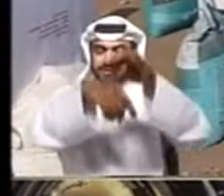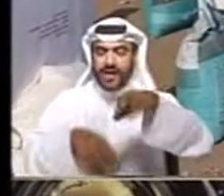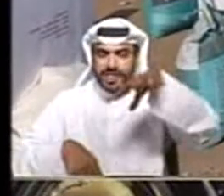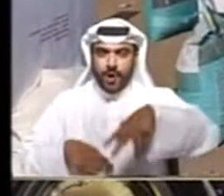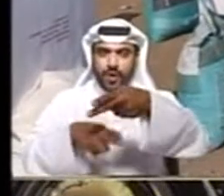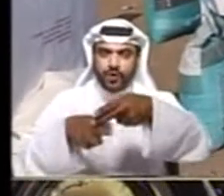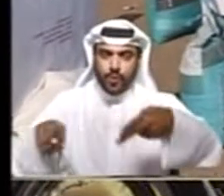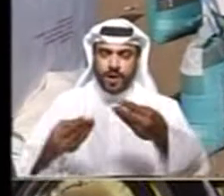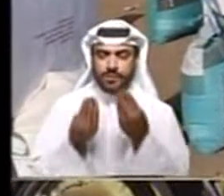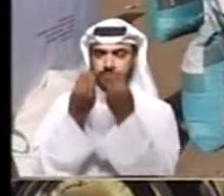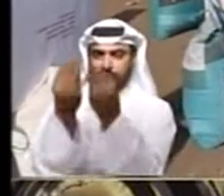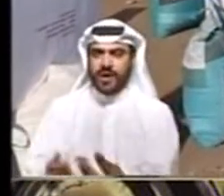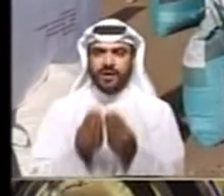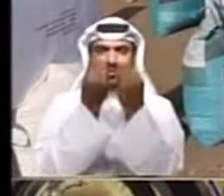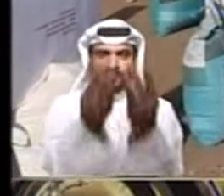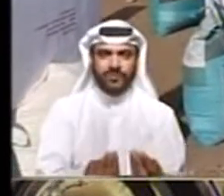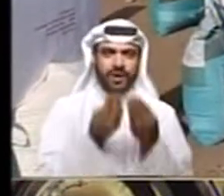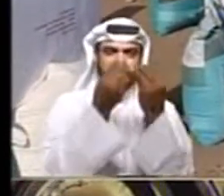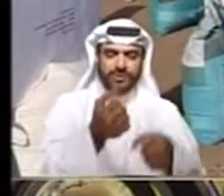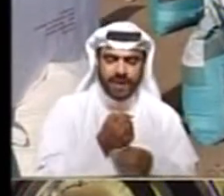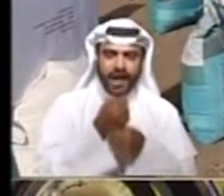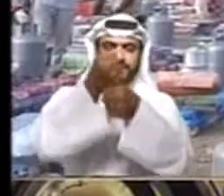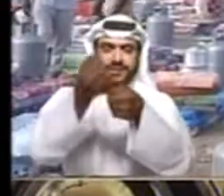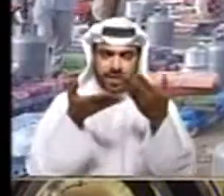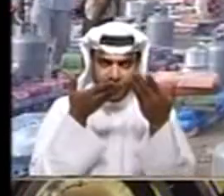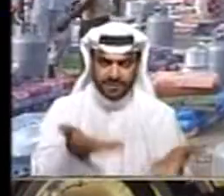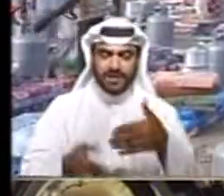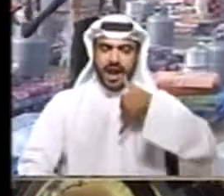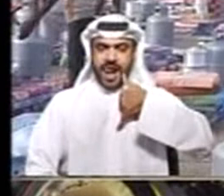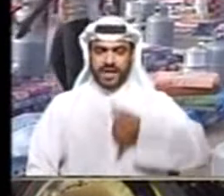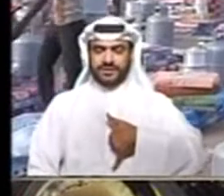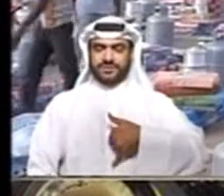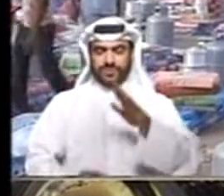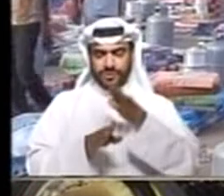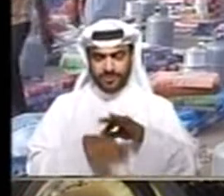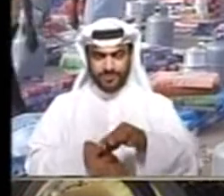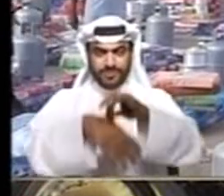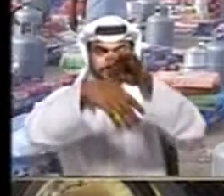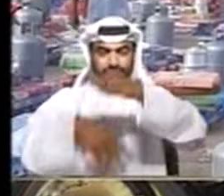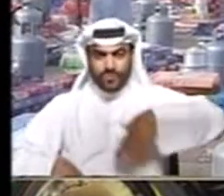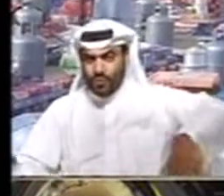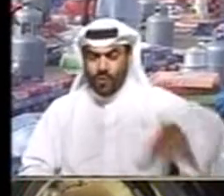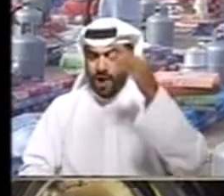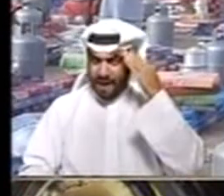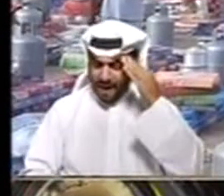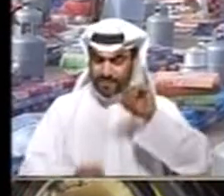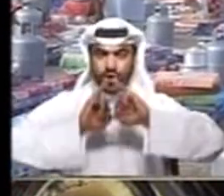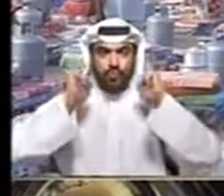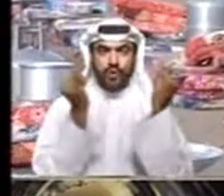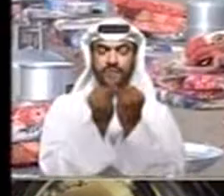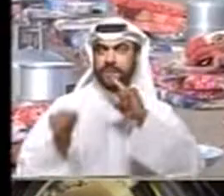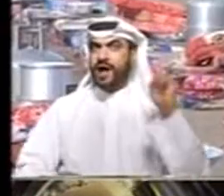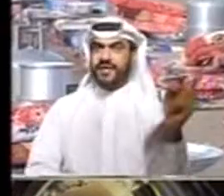دولة الكويت المزيد من الدعم لليمنيين في ظل وضع إنساني تقول عنه المنظمات